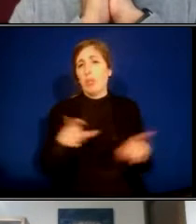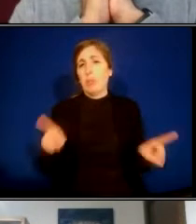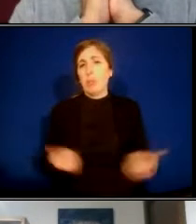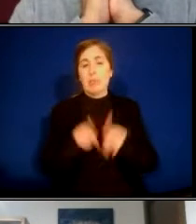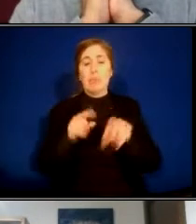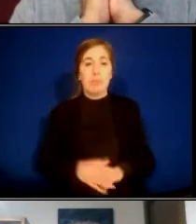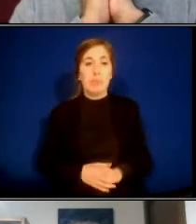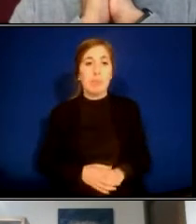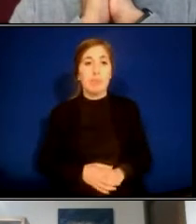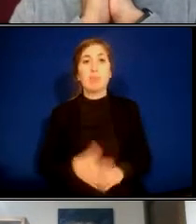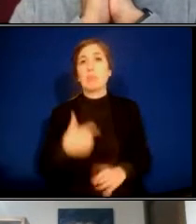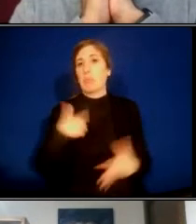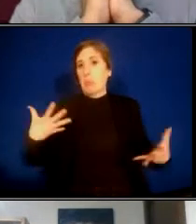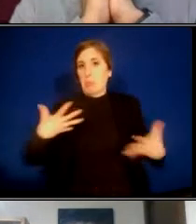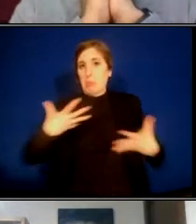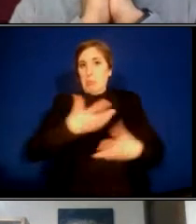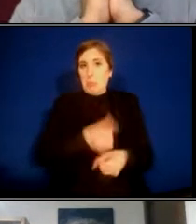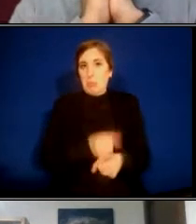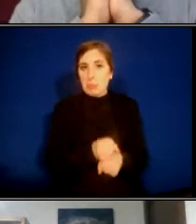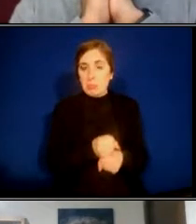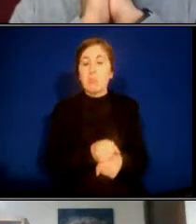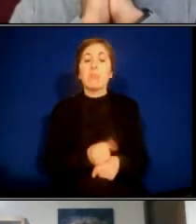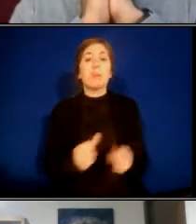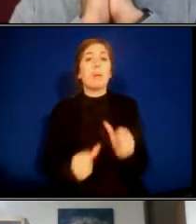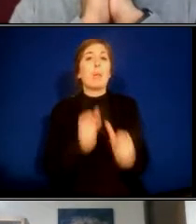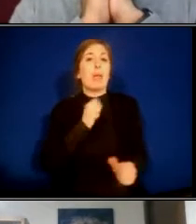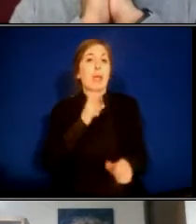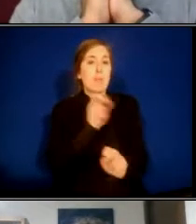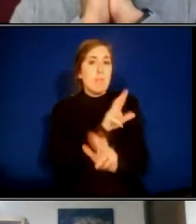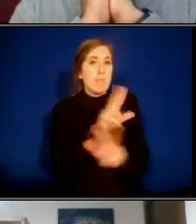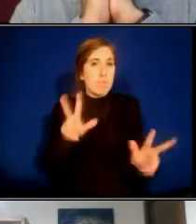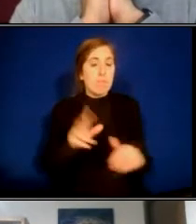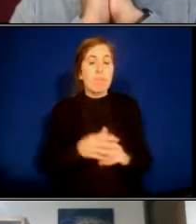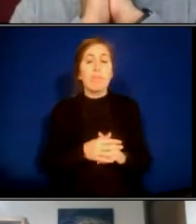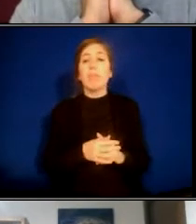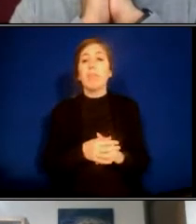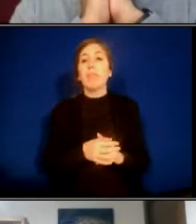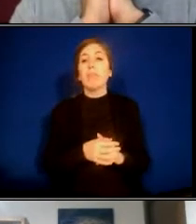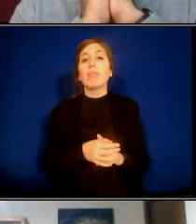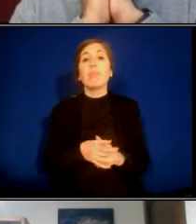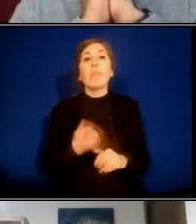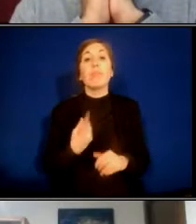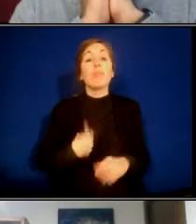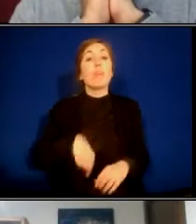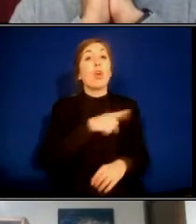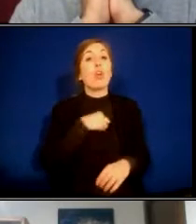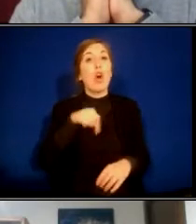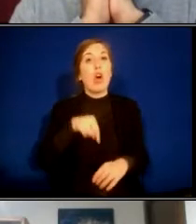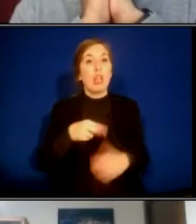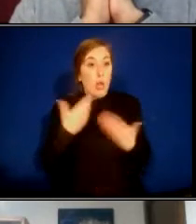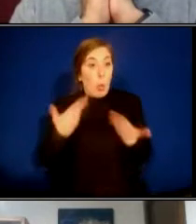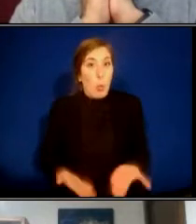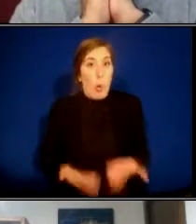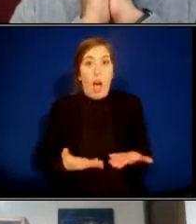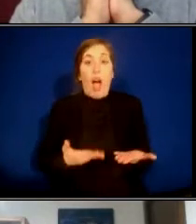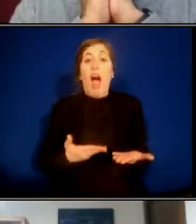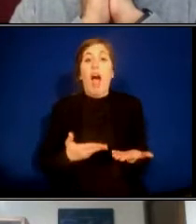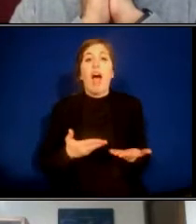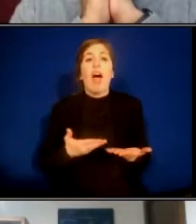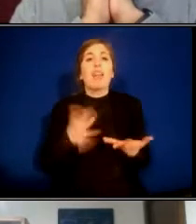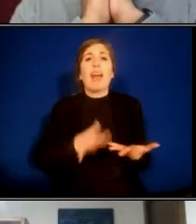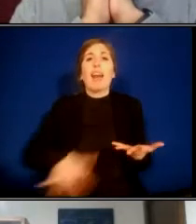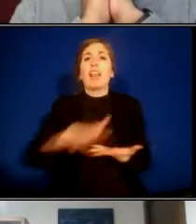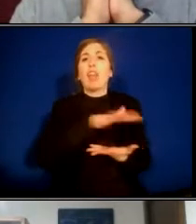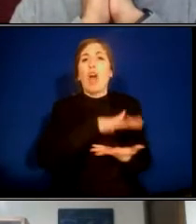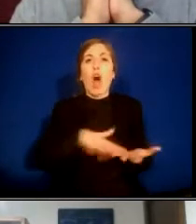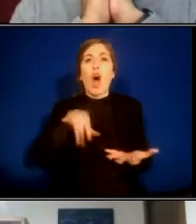concludere anche qui dicendo alcune cose su quello che stiamo facendo invece. Qui sul territorio della diocesi, che ricordo non